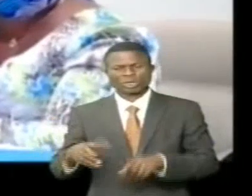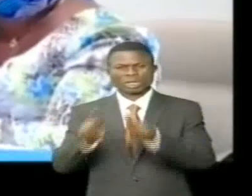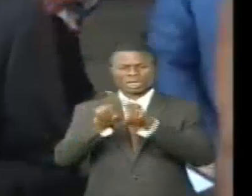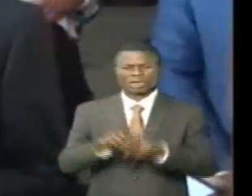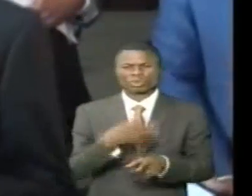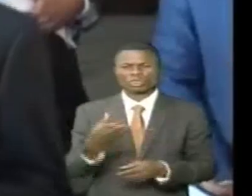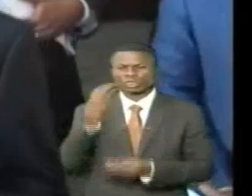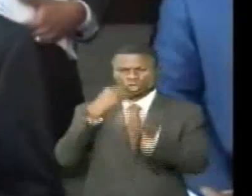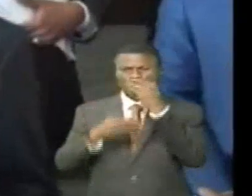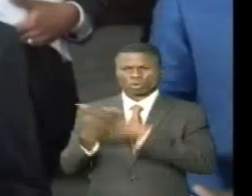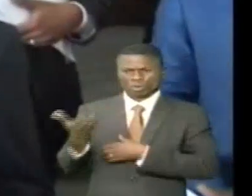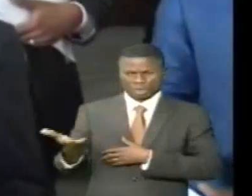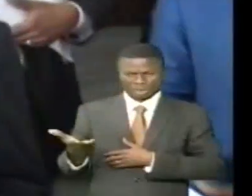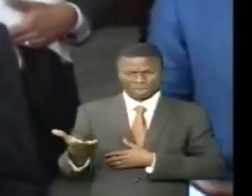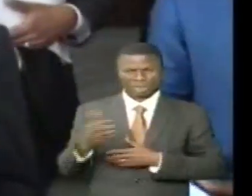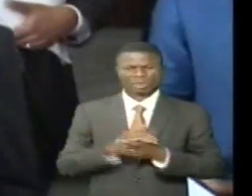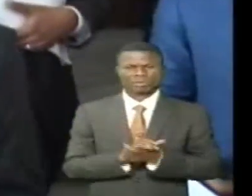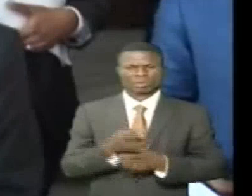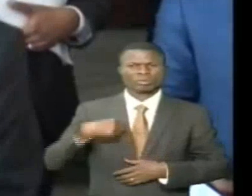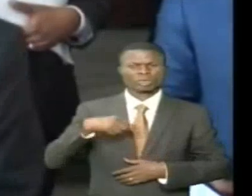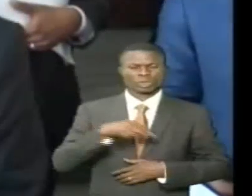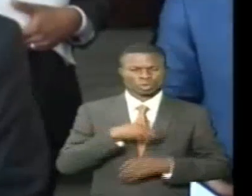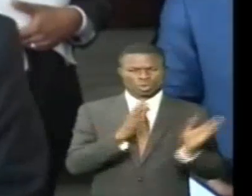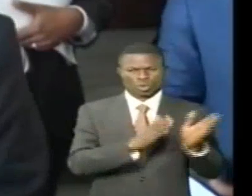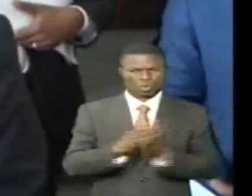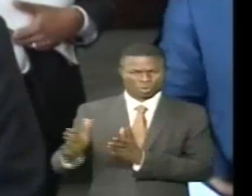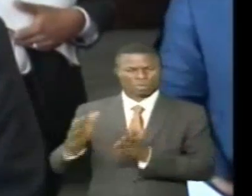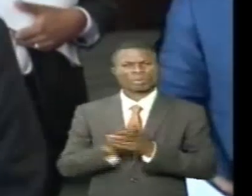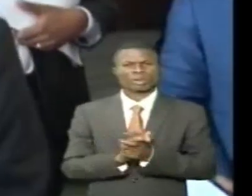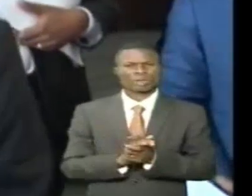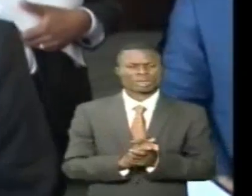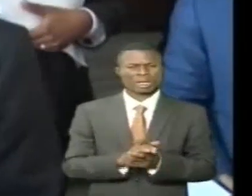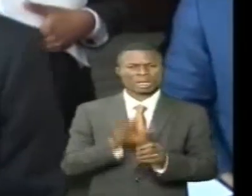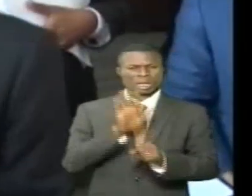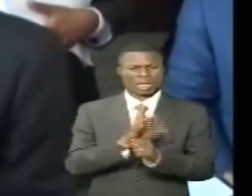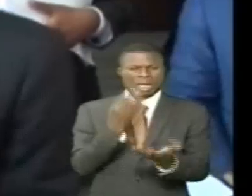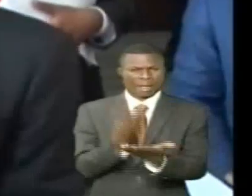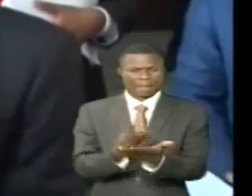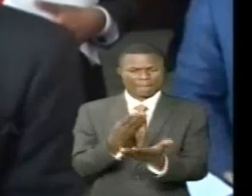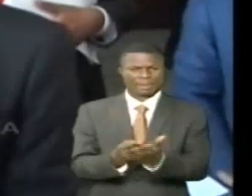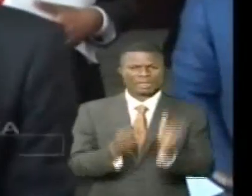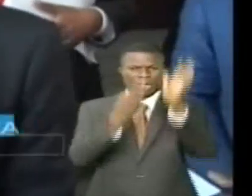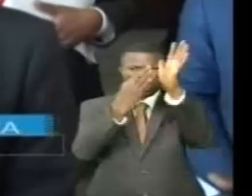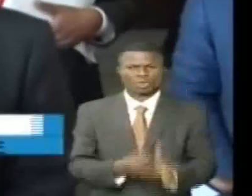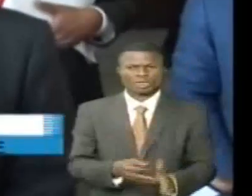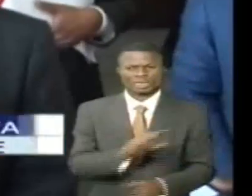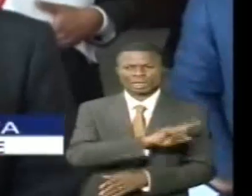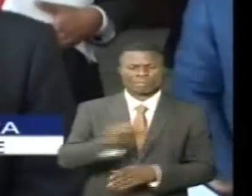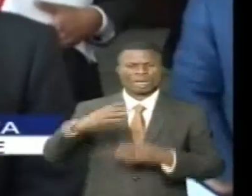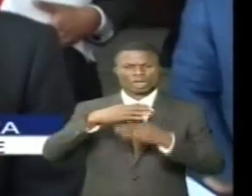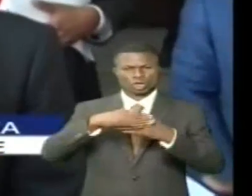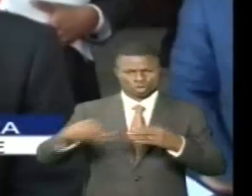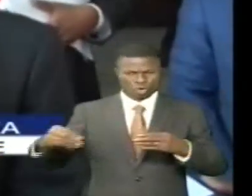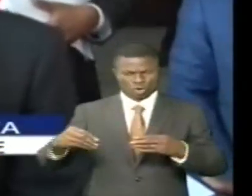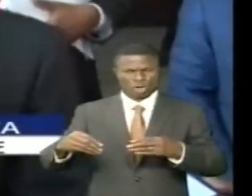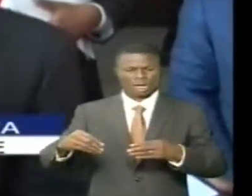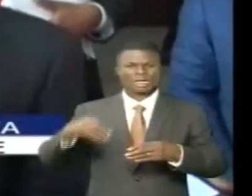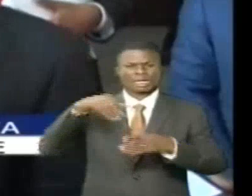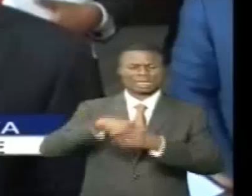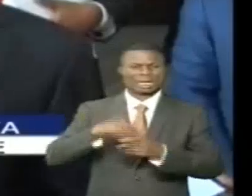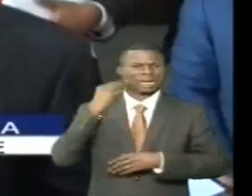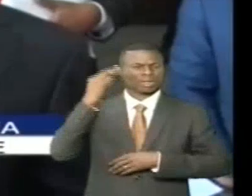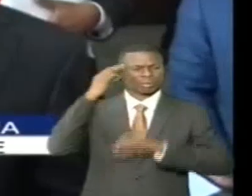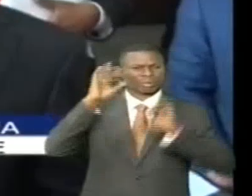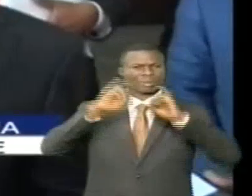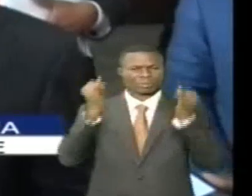consommation. Nous avons mis en place une ligne budgétaire de 800 000 dollars à travers le fonds de promotion de l'industrie pour financer